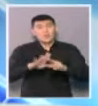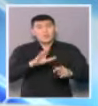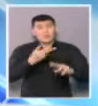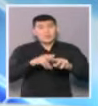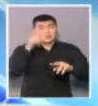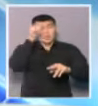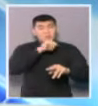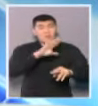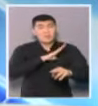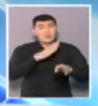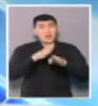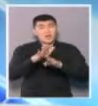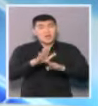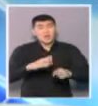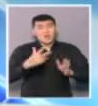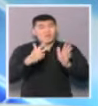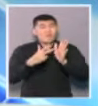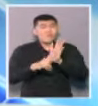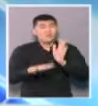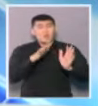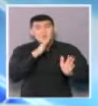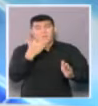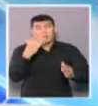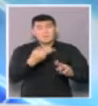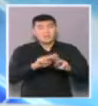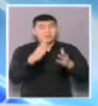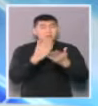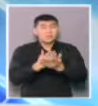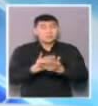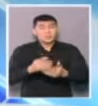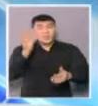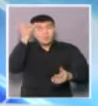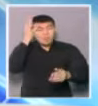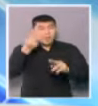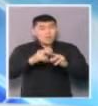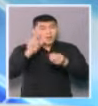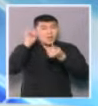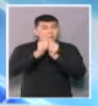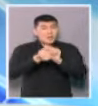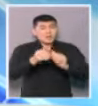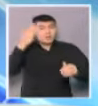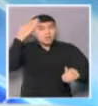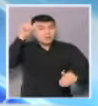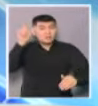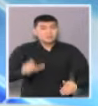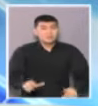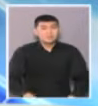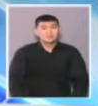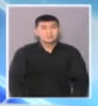этом году ему исполнилось по 85 лет. В народе всегда будут помнить и прославлять имя талантливой личности.